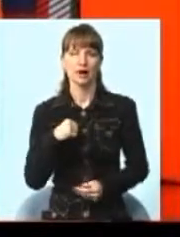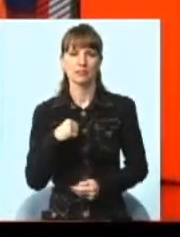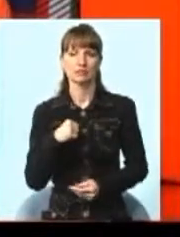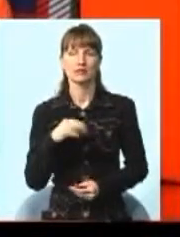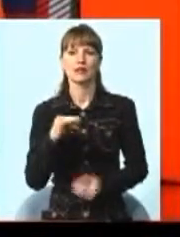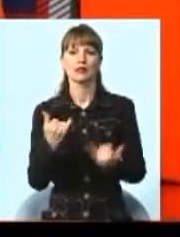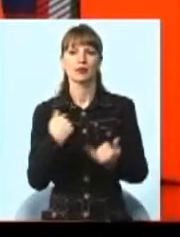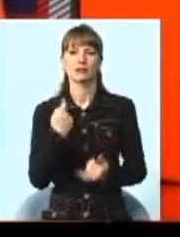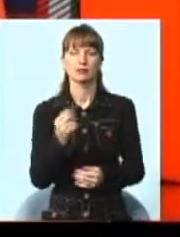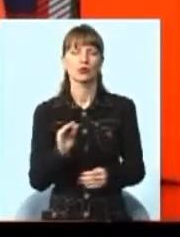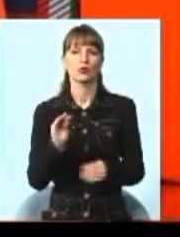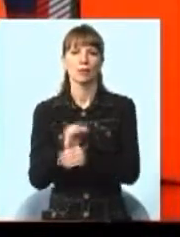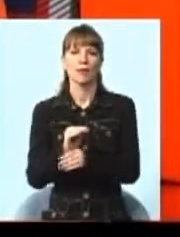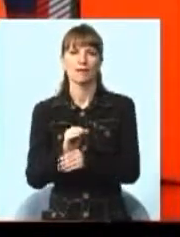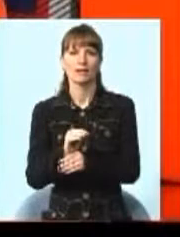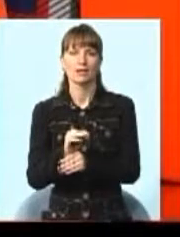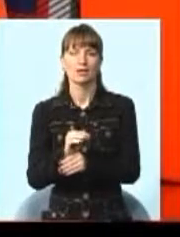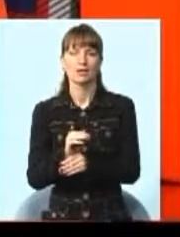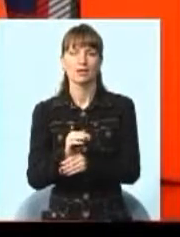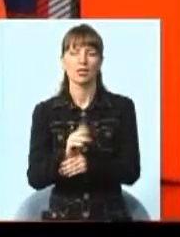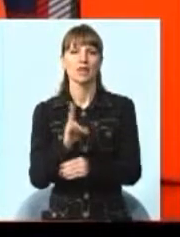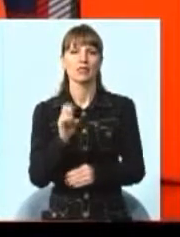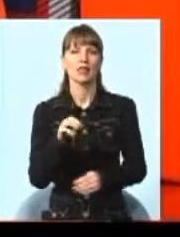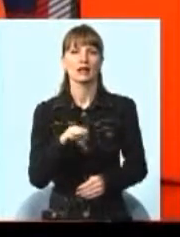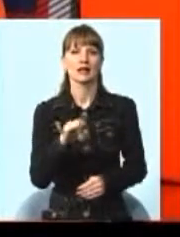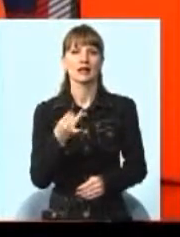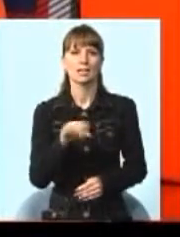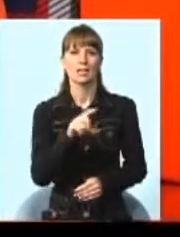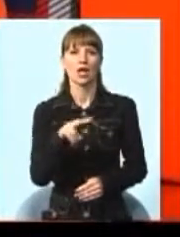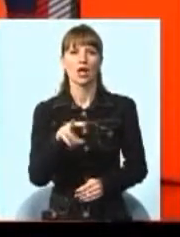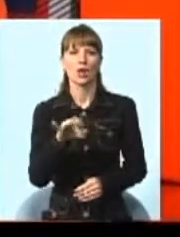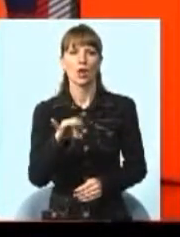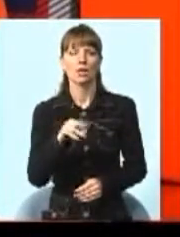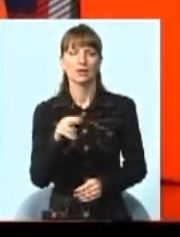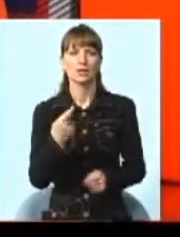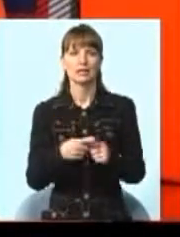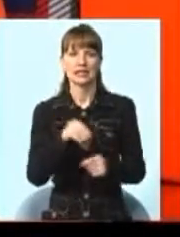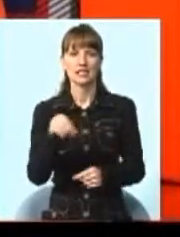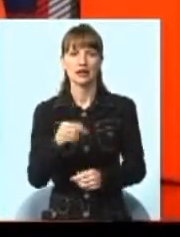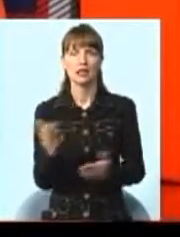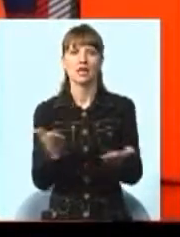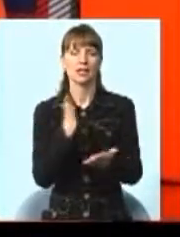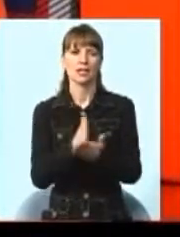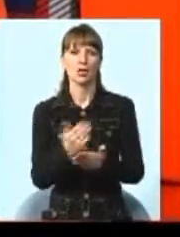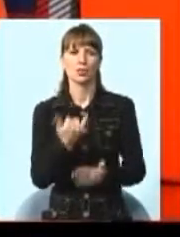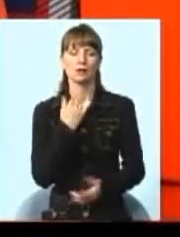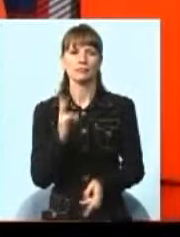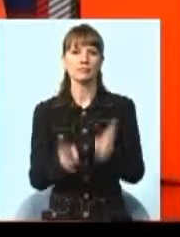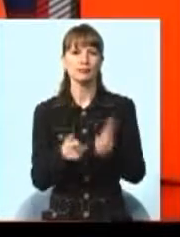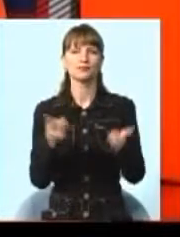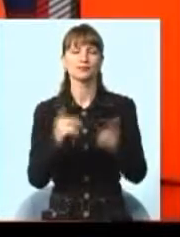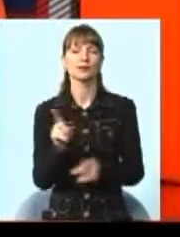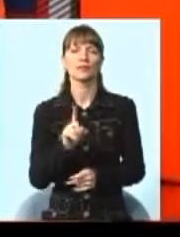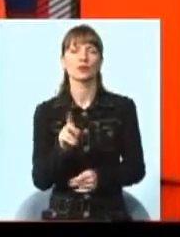Ну і тепер я трошки додам туди натрій хлорид. Це звичайна сіль, яка є у нас на кухні. Вона нам потрібна для